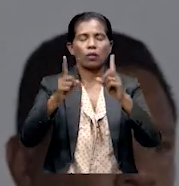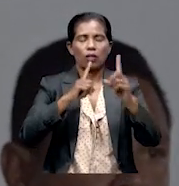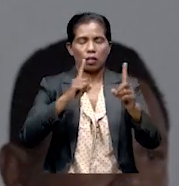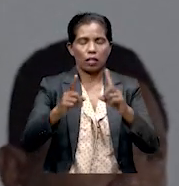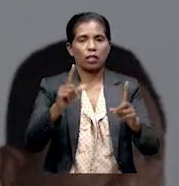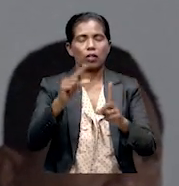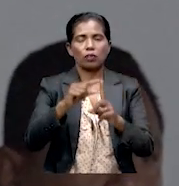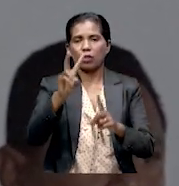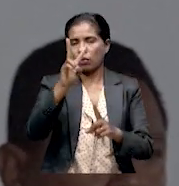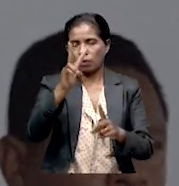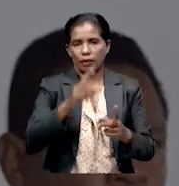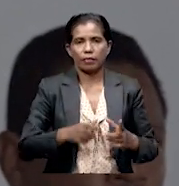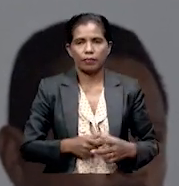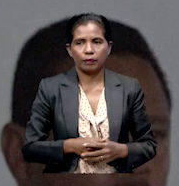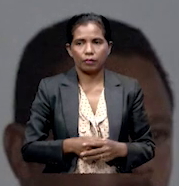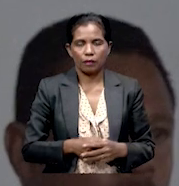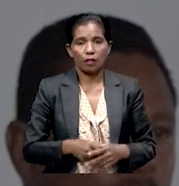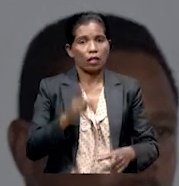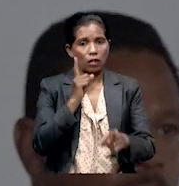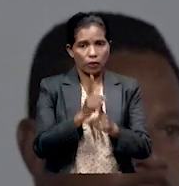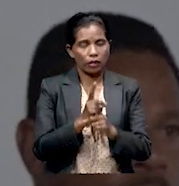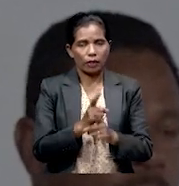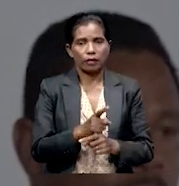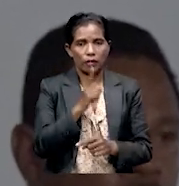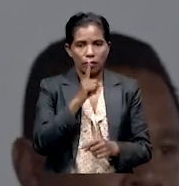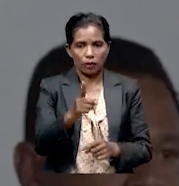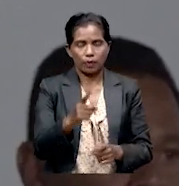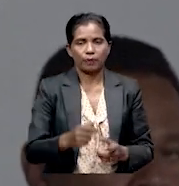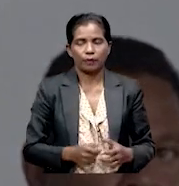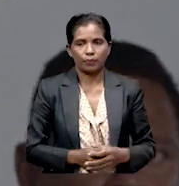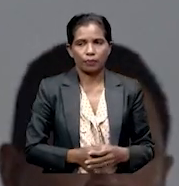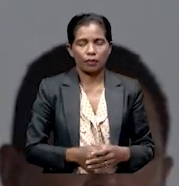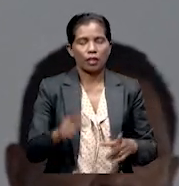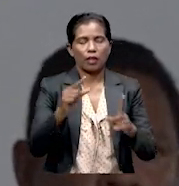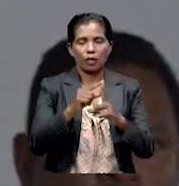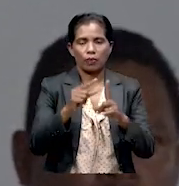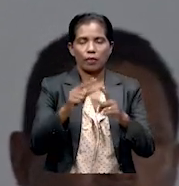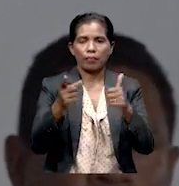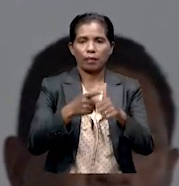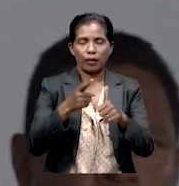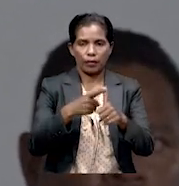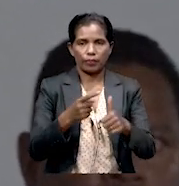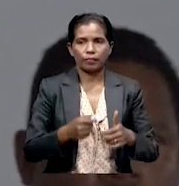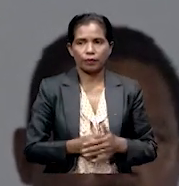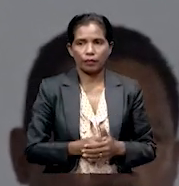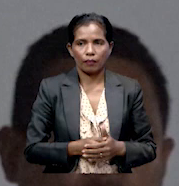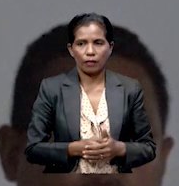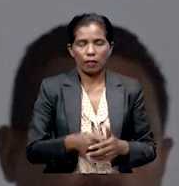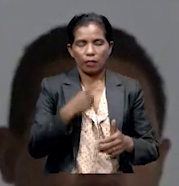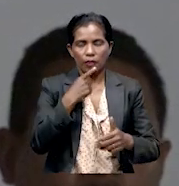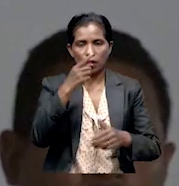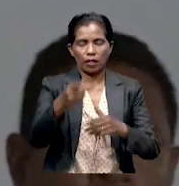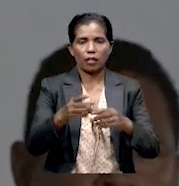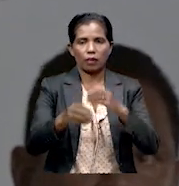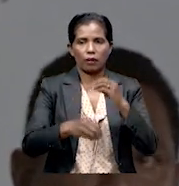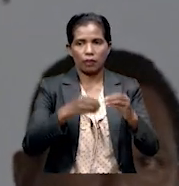ini. Los kalian, di afu ini permedo, maka dia kata kita